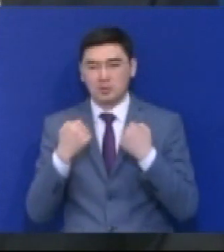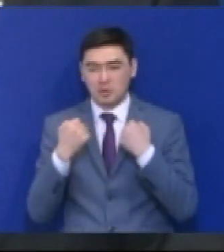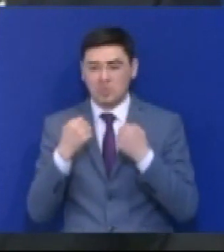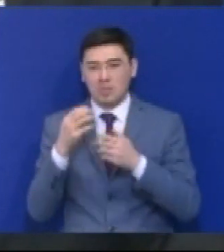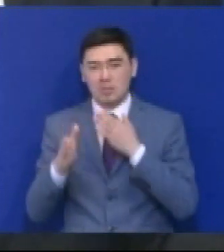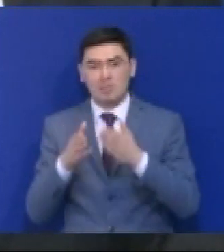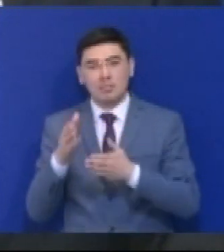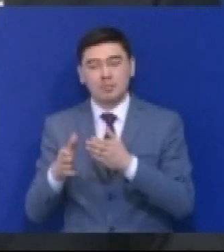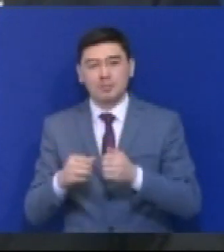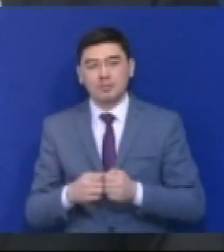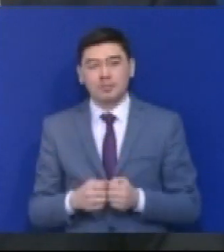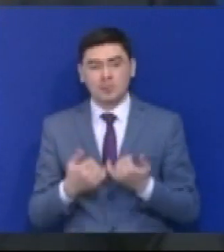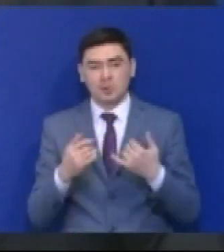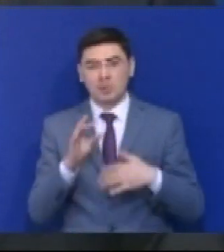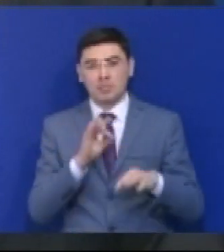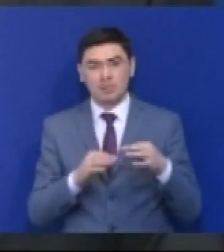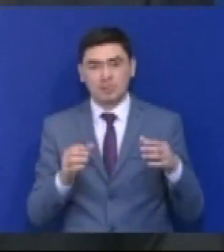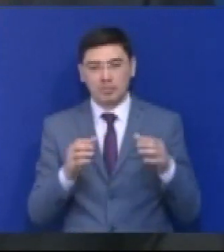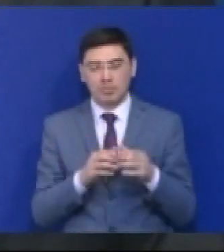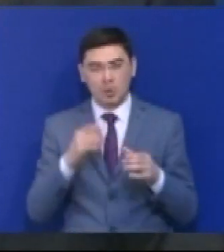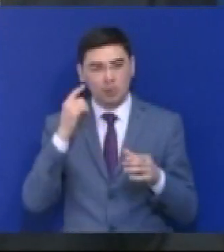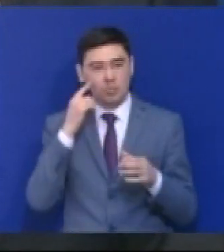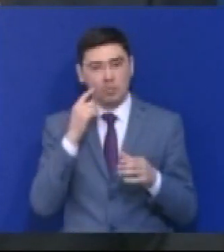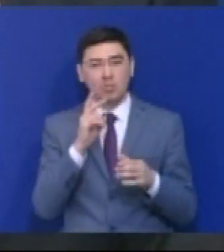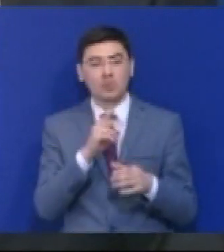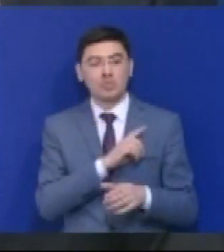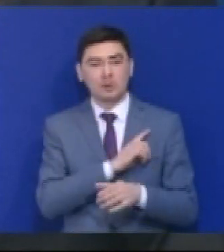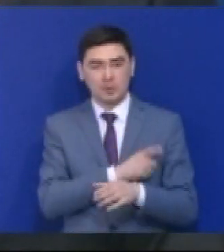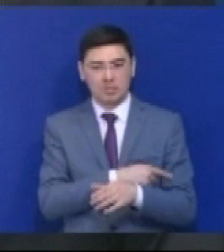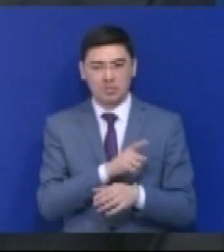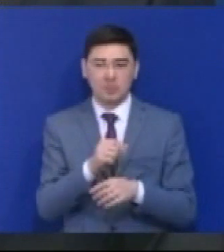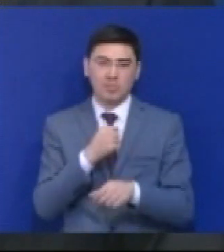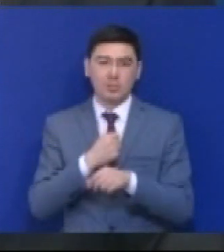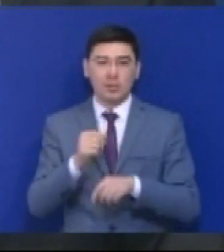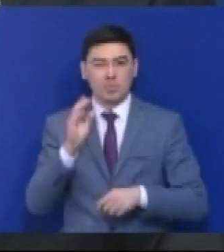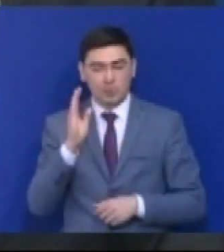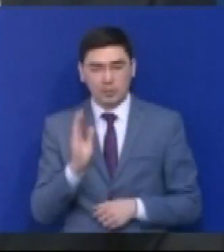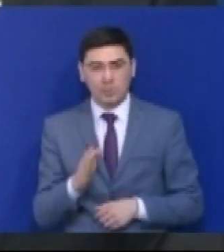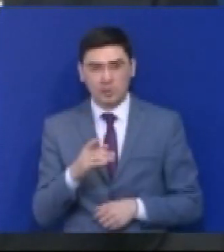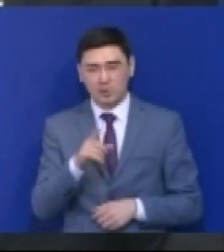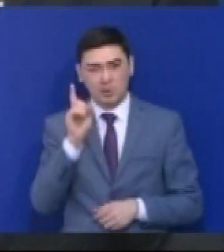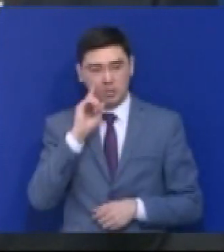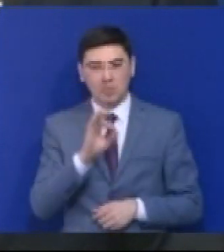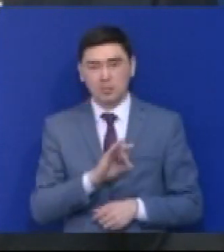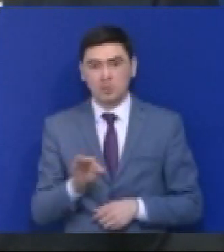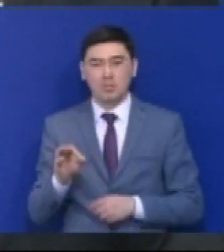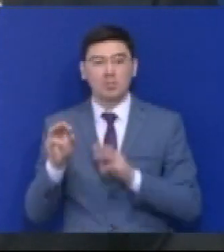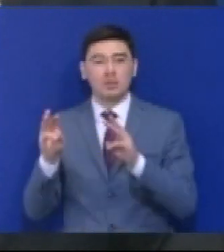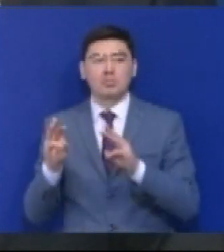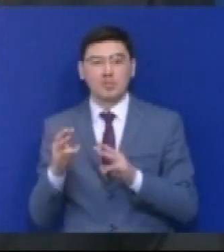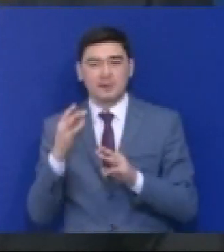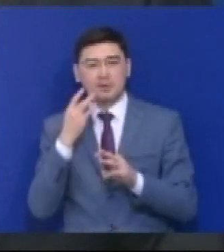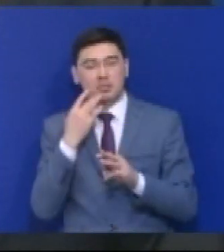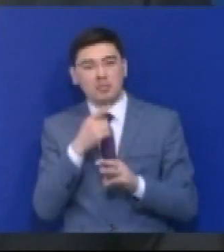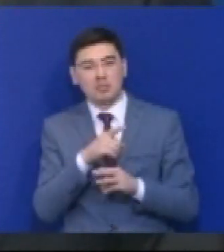сейчас сегодня играет. Ну, я думаю, победит сильнейшая. Но вы знаете, что ежегодно послание наш президент обращает огромное